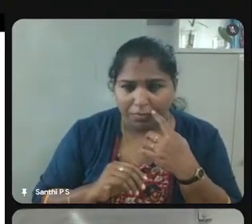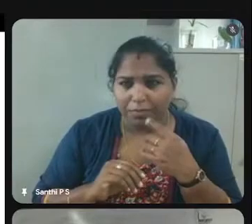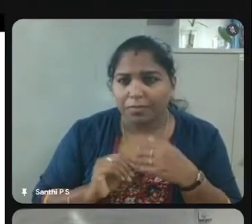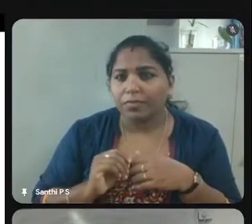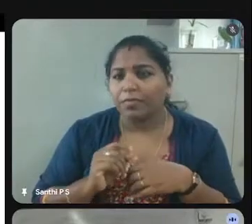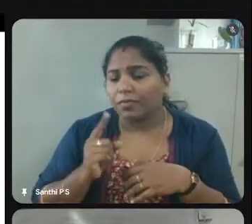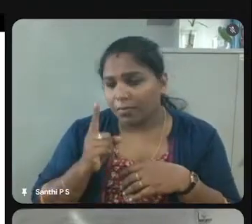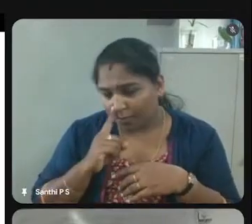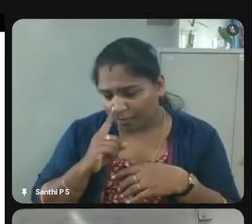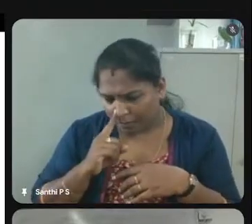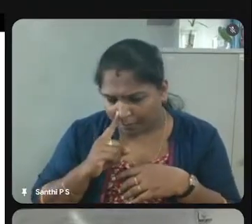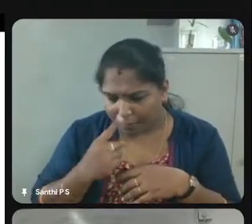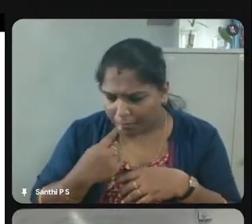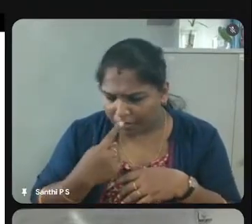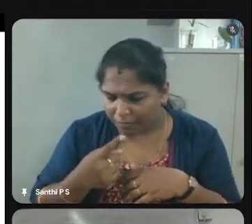പെൺകുട്ടിയാണെന്നല്ലേ പറഞ്ഞത്?